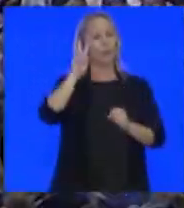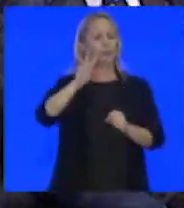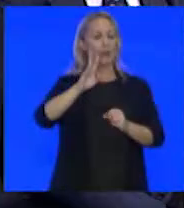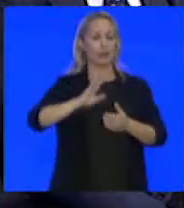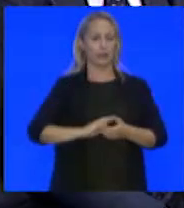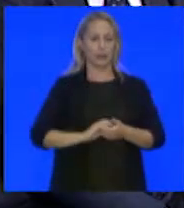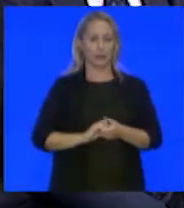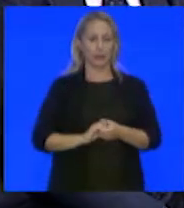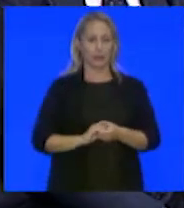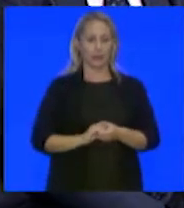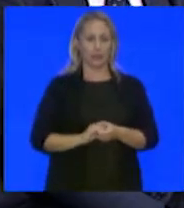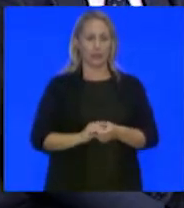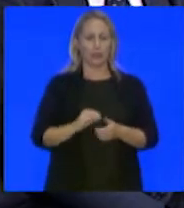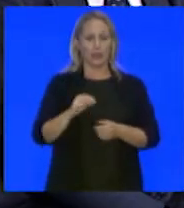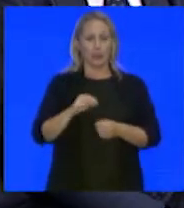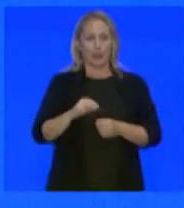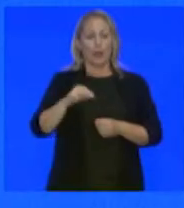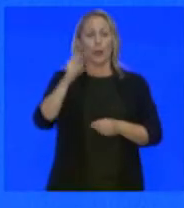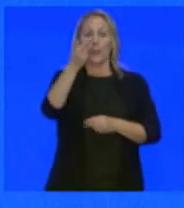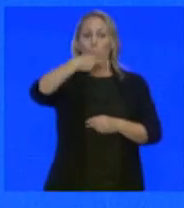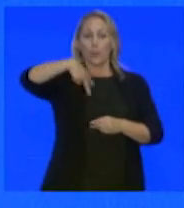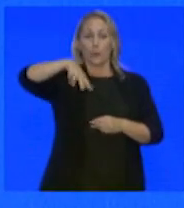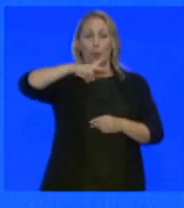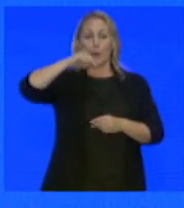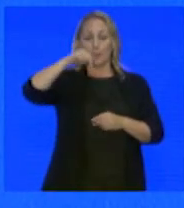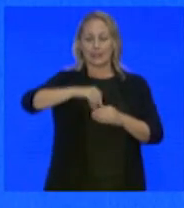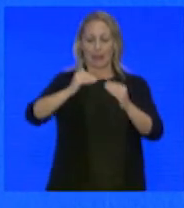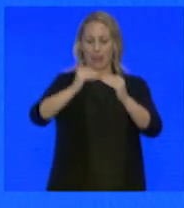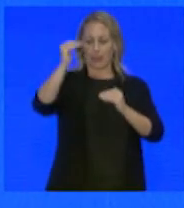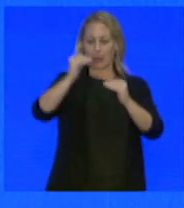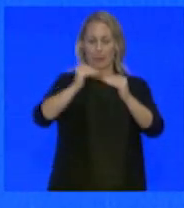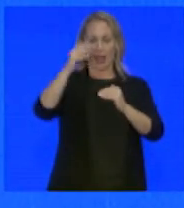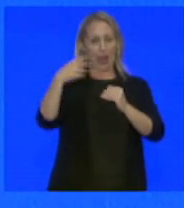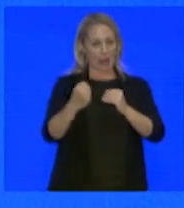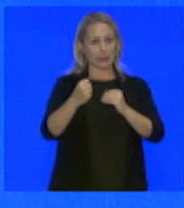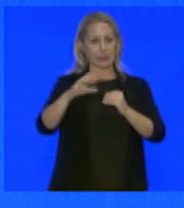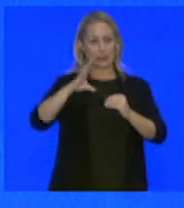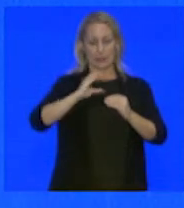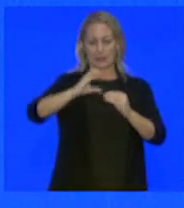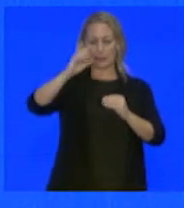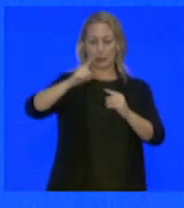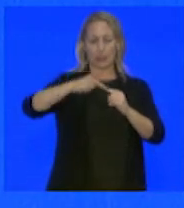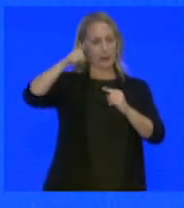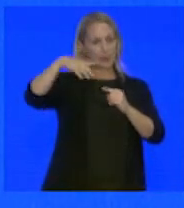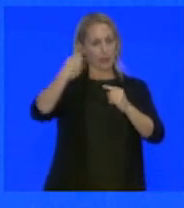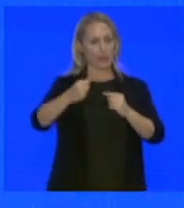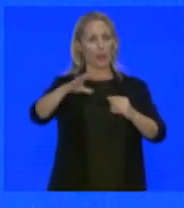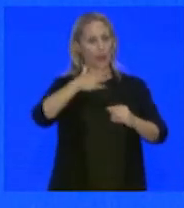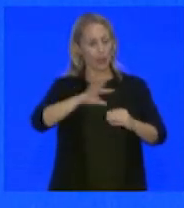Τα οποία με τη σειρά τους θα μας προσφέρουν περισσότερο χώρο για αναπτυξιακές αλλά και για κοινωνικές πολιτικές. Και σας